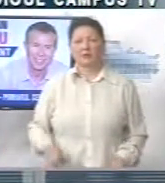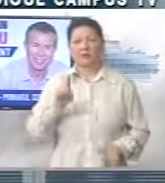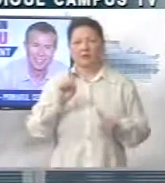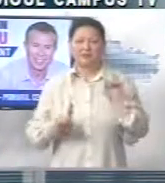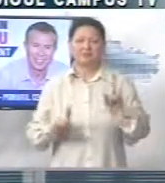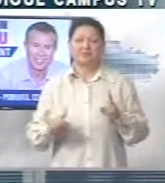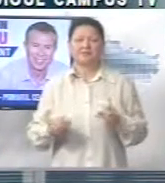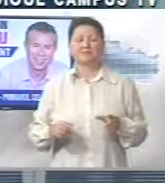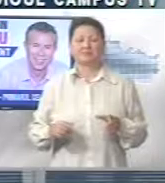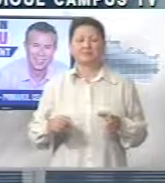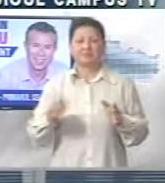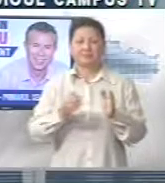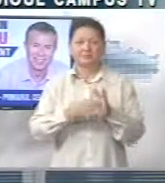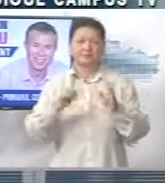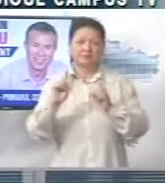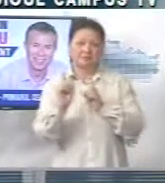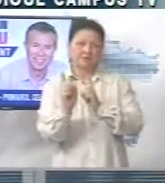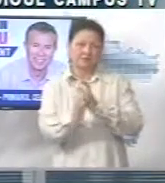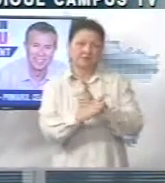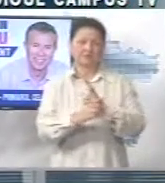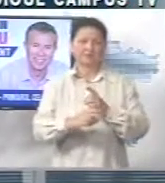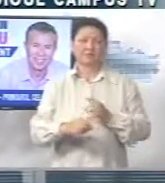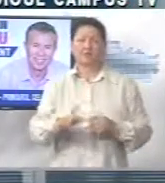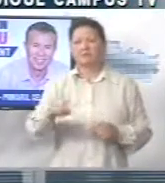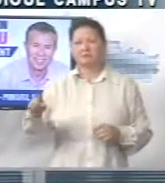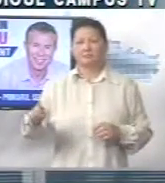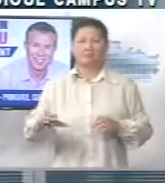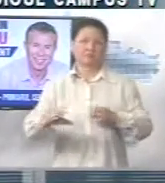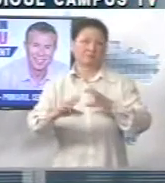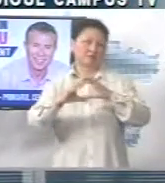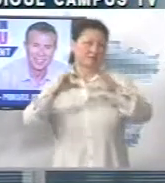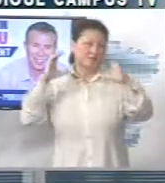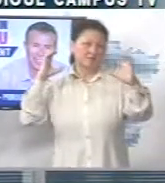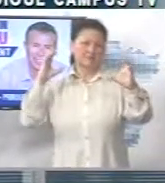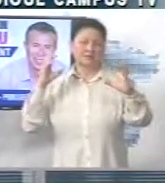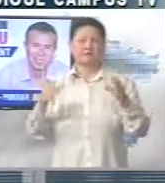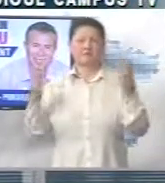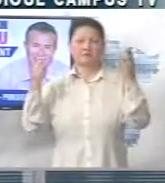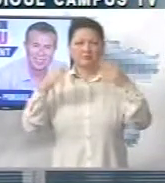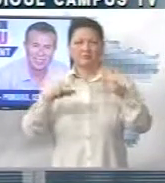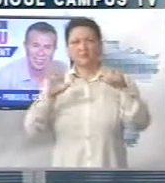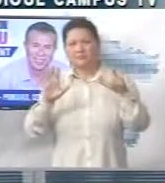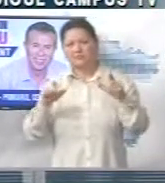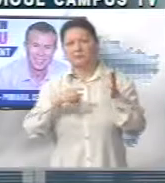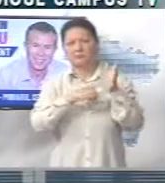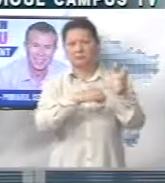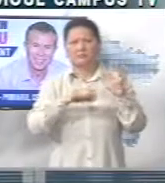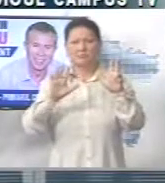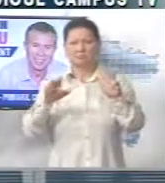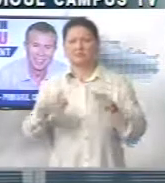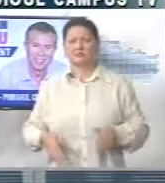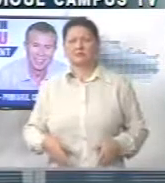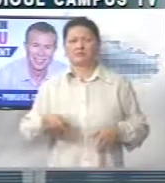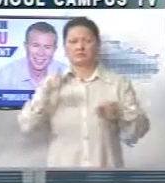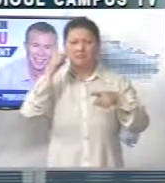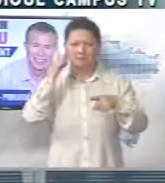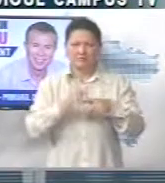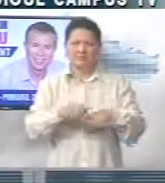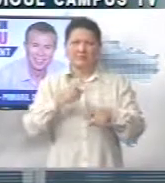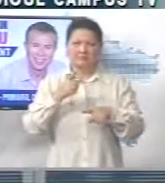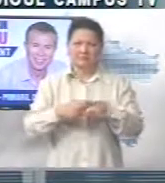din punct de vedere al transportului public, pentru că ele sunt așa de 20, 30, 40 de ani de când au fost înființate. Corect. Pentru că